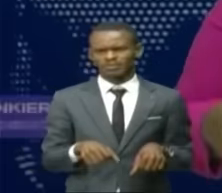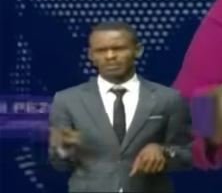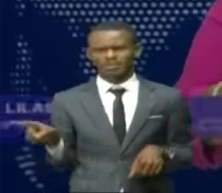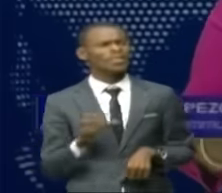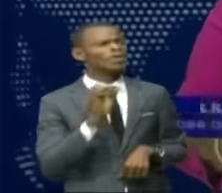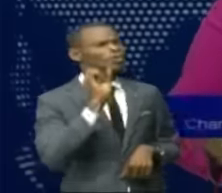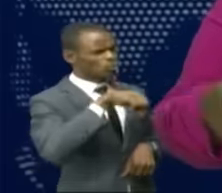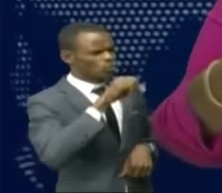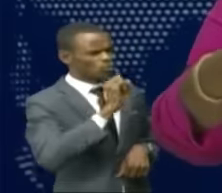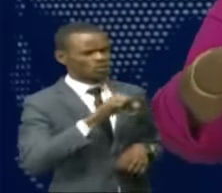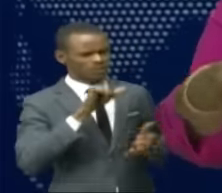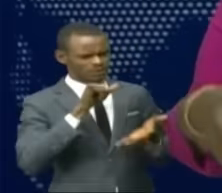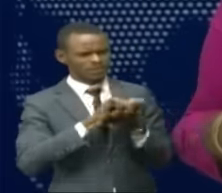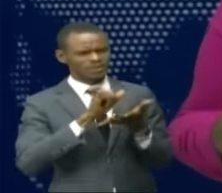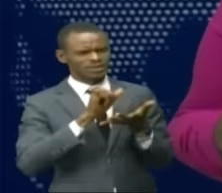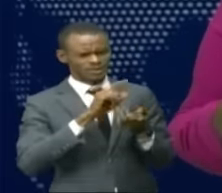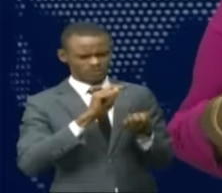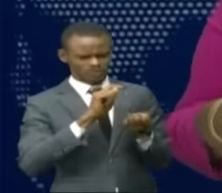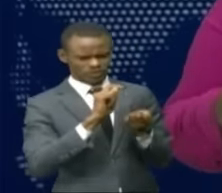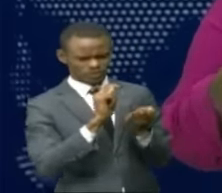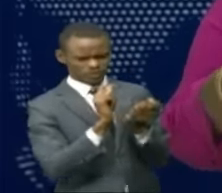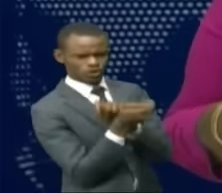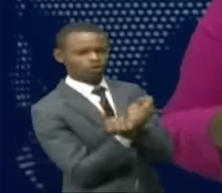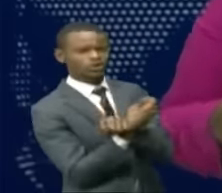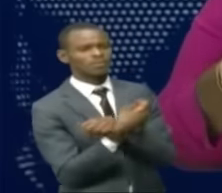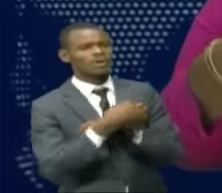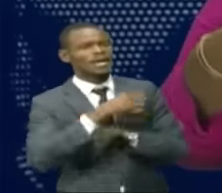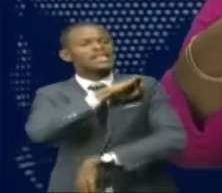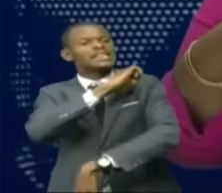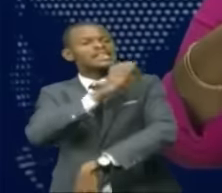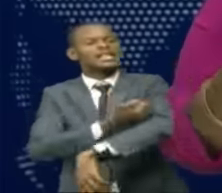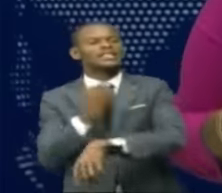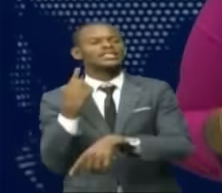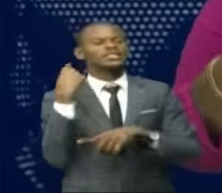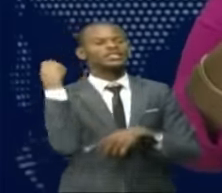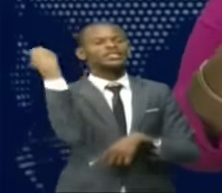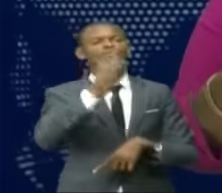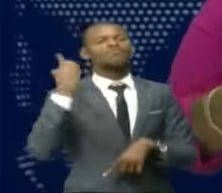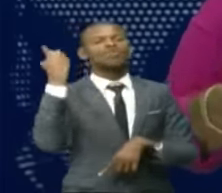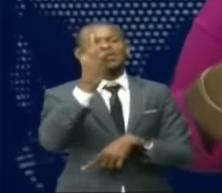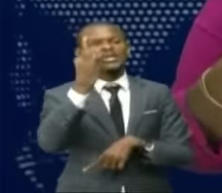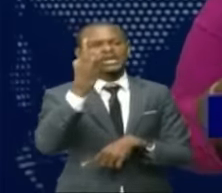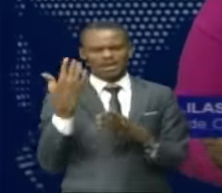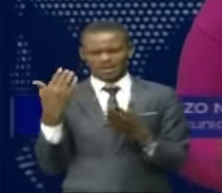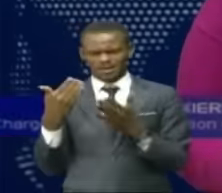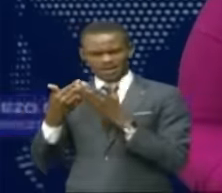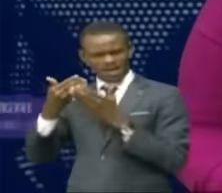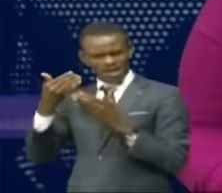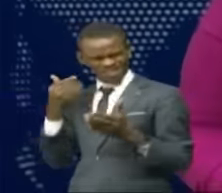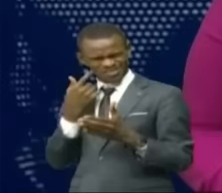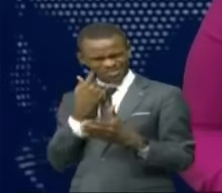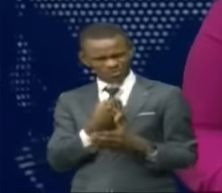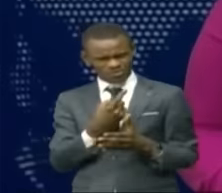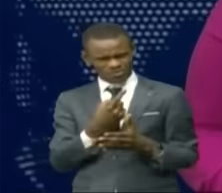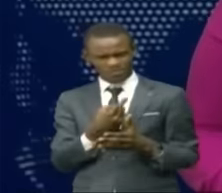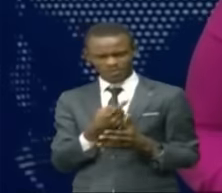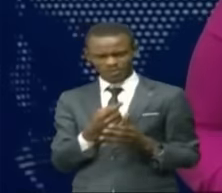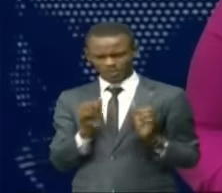la transition énergétique mondiale, c'est justement le fait qu'il y ait un remplacement des véhicules thermiques